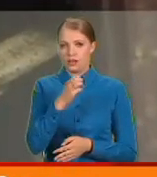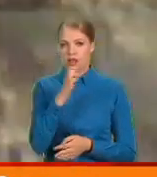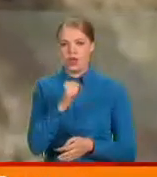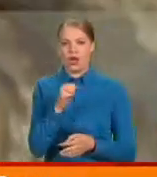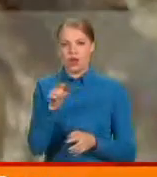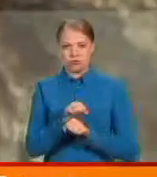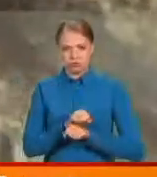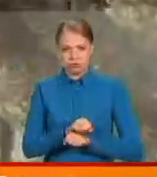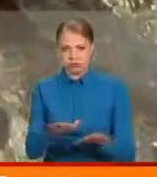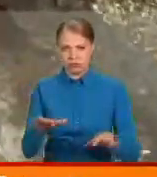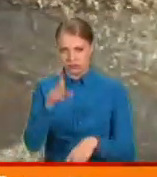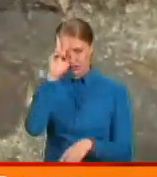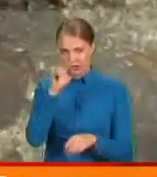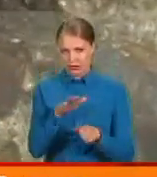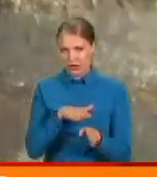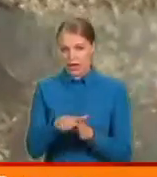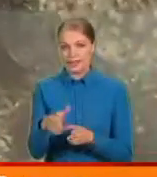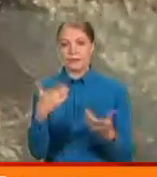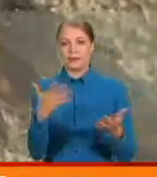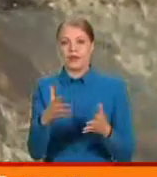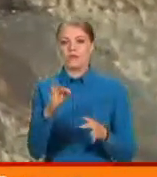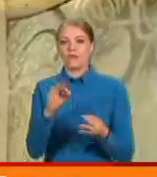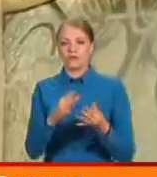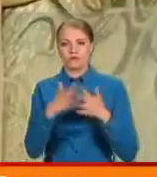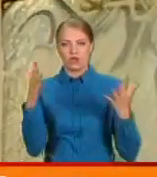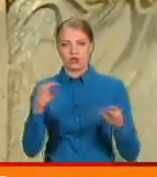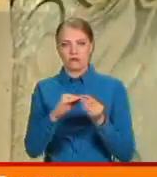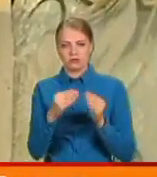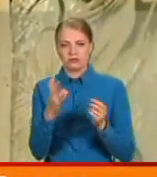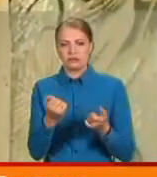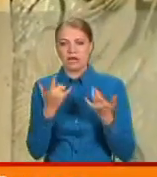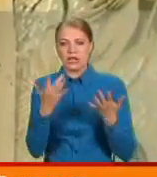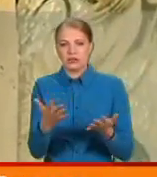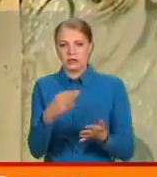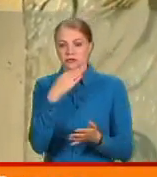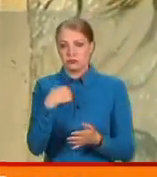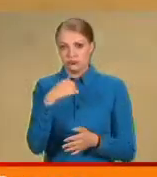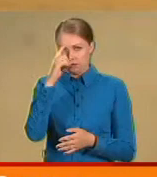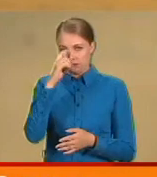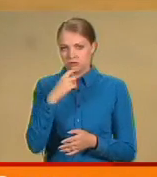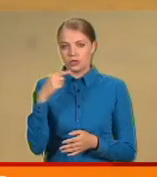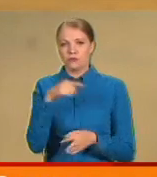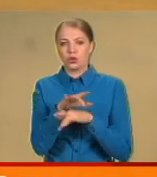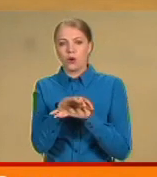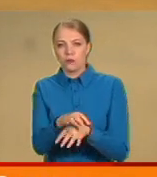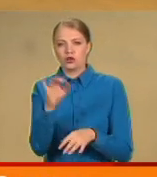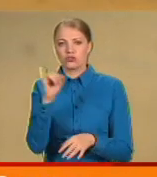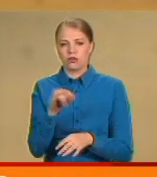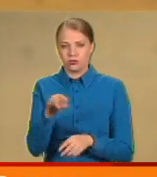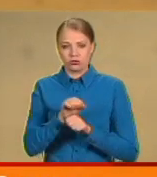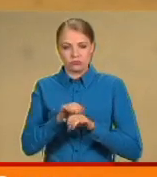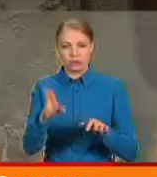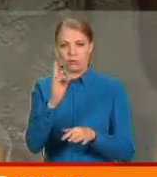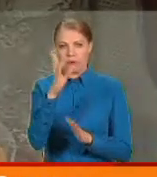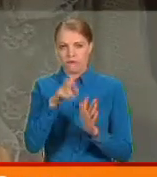в різнобіч побігли таргани. Те, що масштаби проблеми настільки великі, було годі і уявити. Комашнятами швага стають по